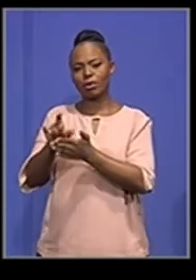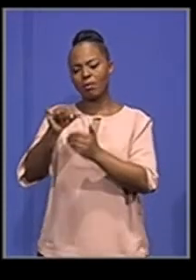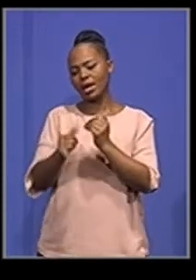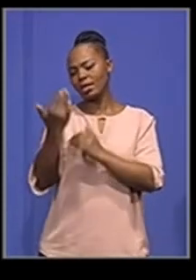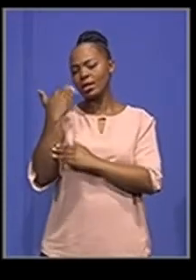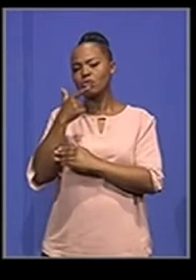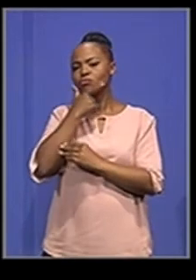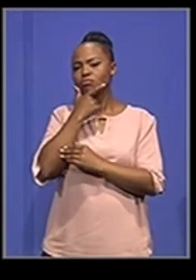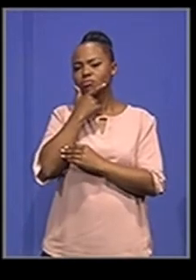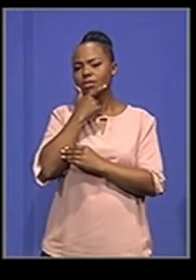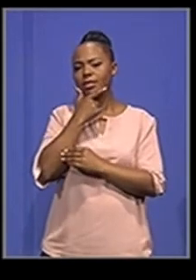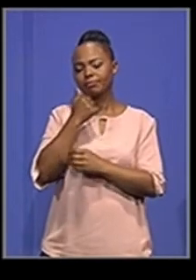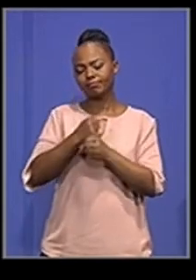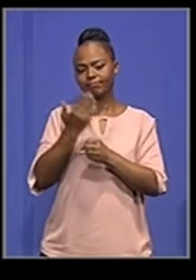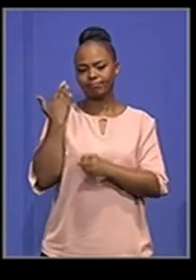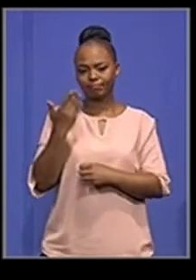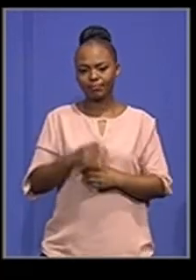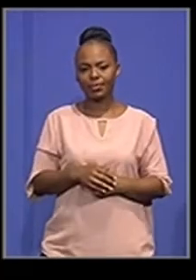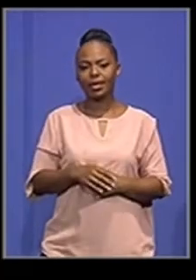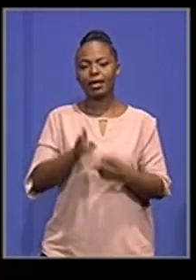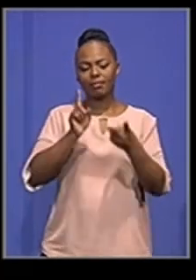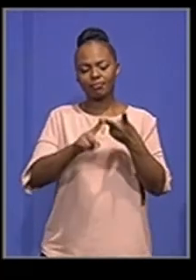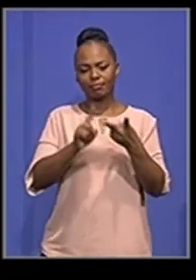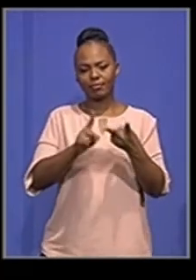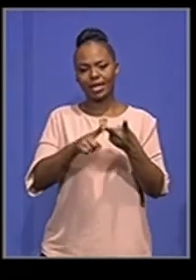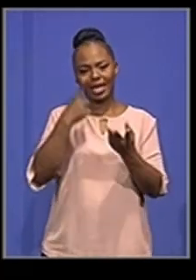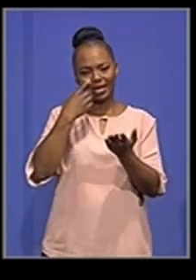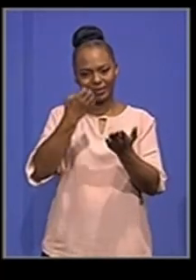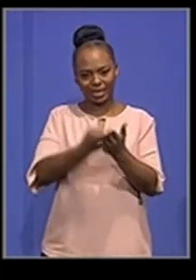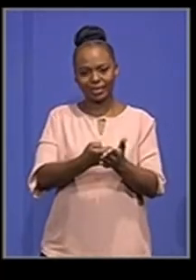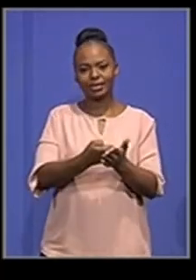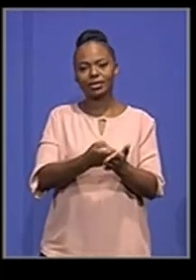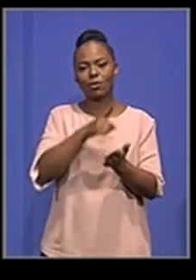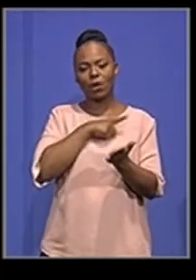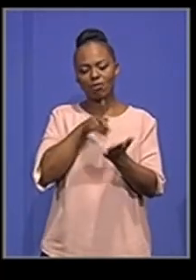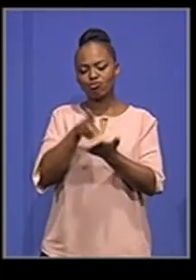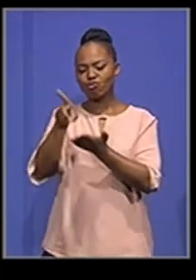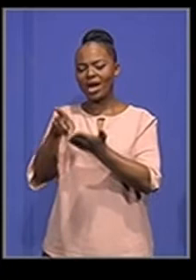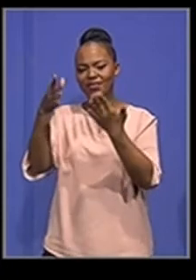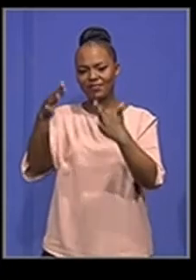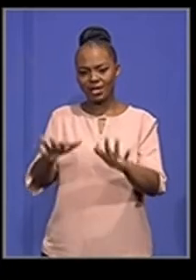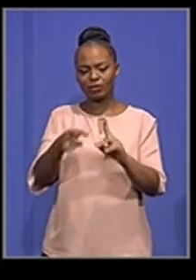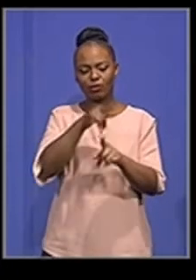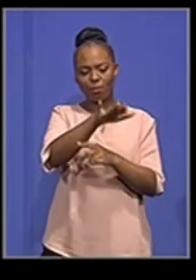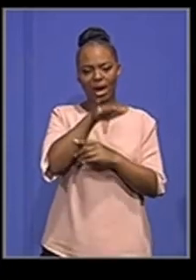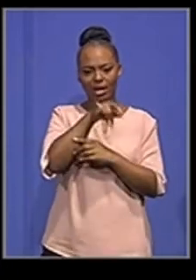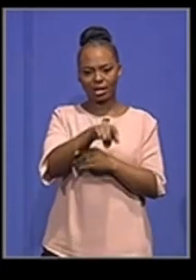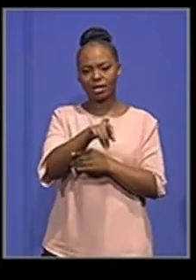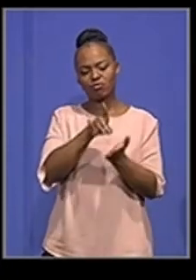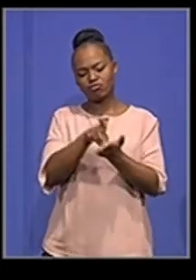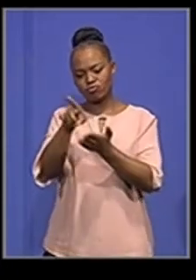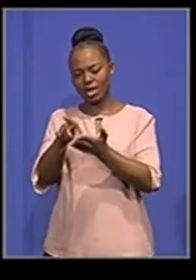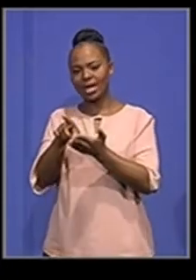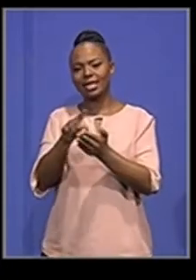somen le borataro. Se tankana se sengwa kwa pe sabo paki jwa duwelwa kwa tlaka kwa bankeng, se boon safa twelo, idrilo le